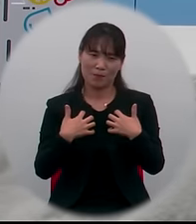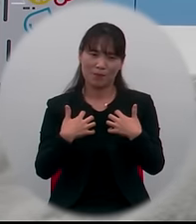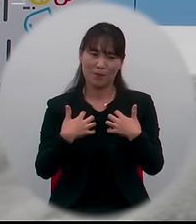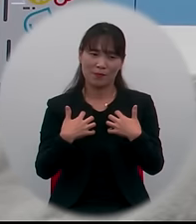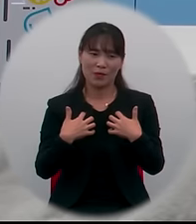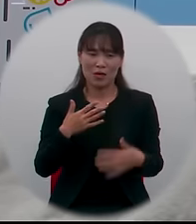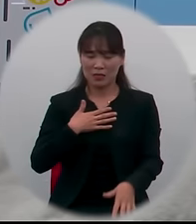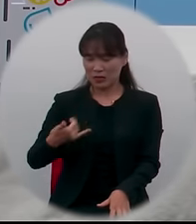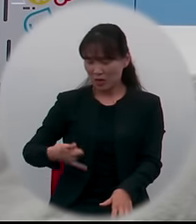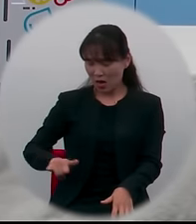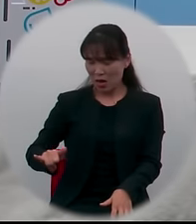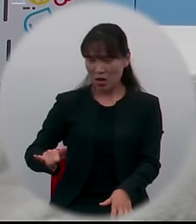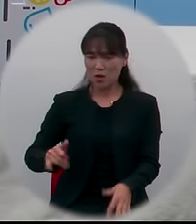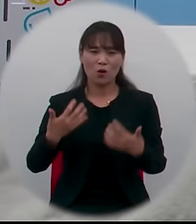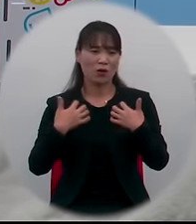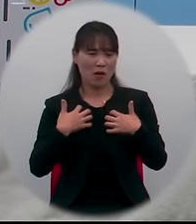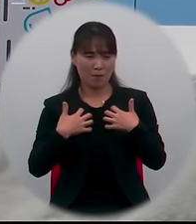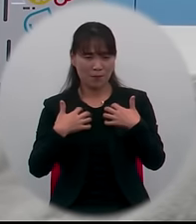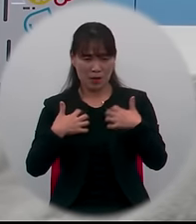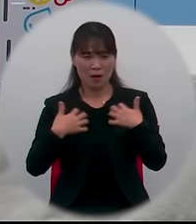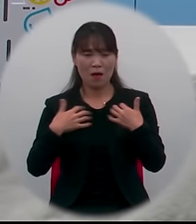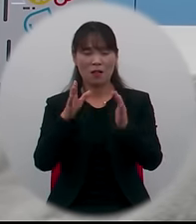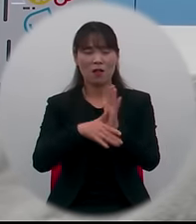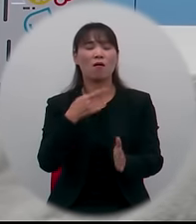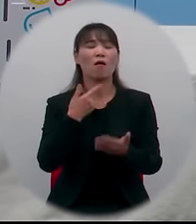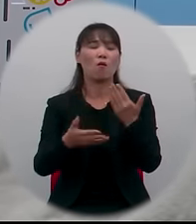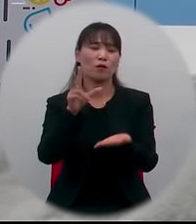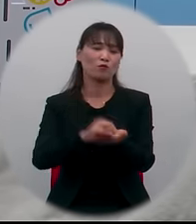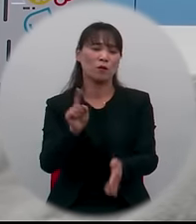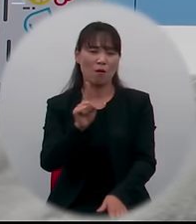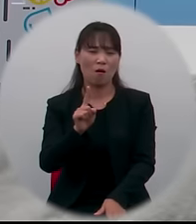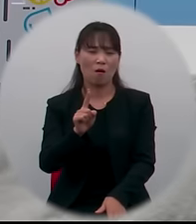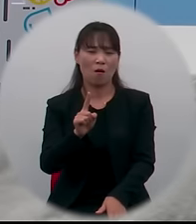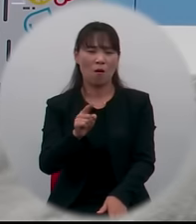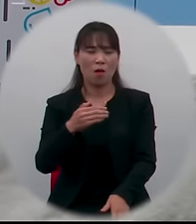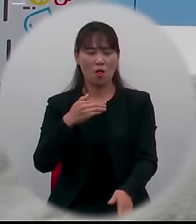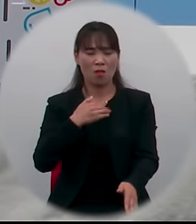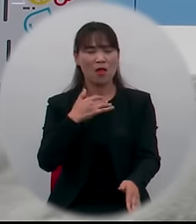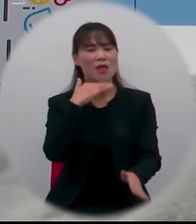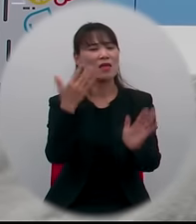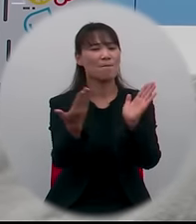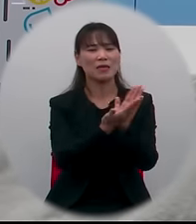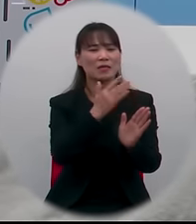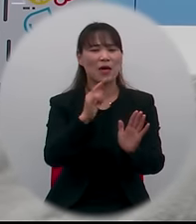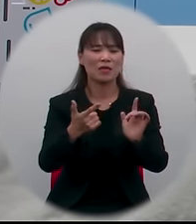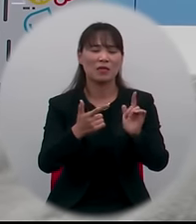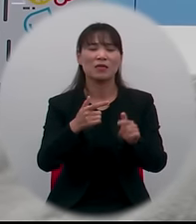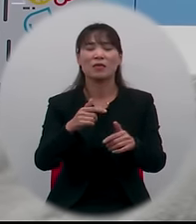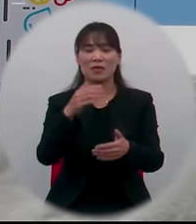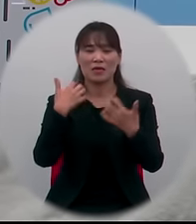주시는 겁니다 우리 자녀들이 게임하면서 경험하게 되는 문제의 대부분은 하지 말아야 될 등급의